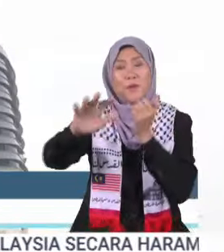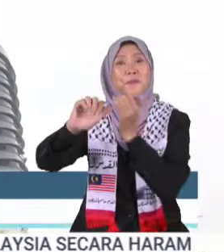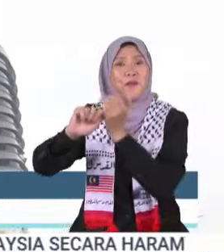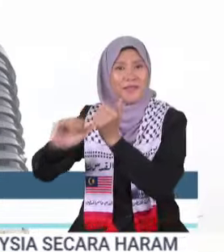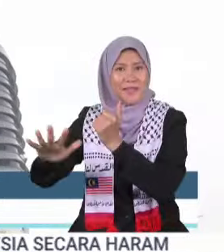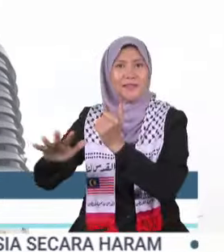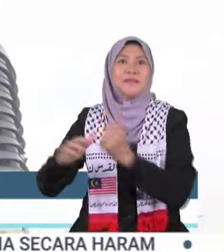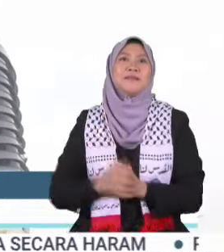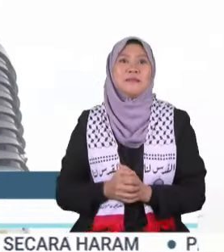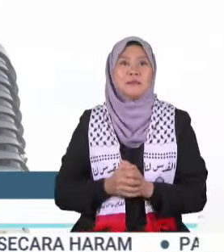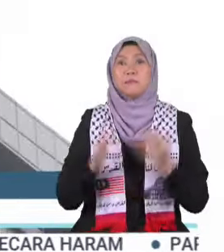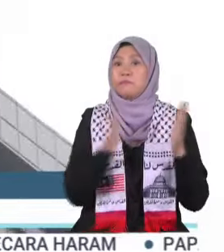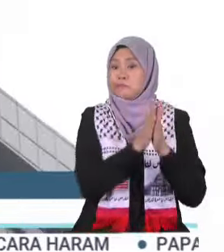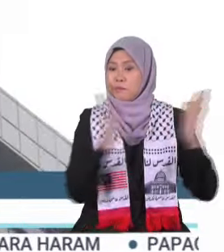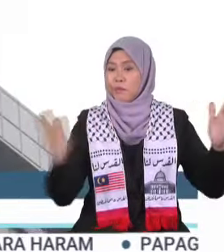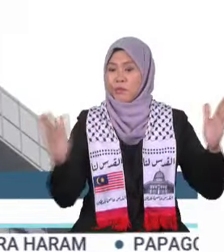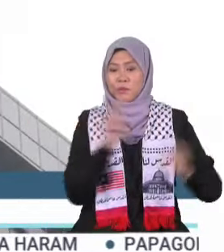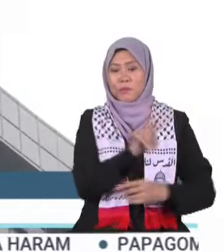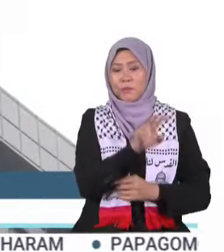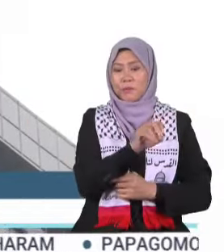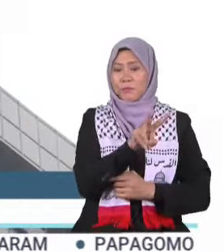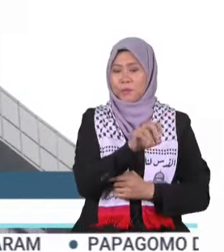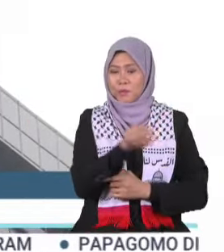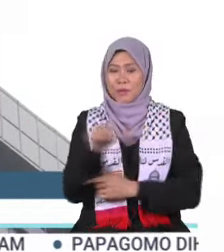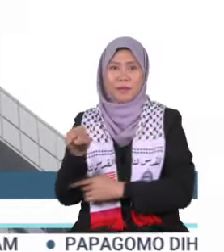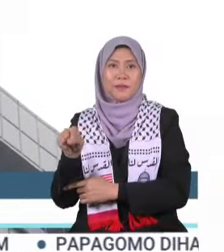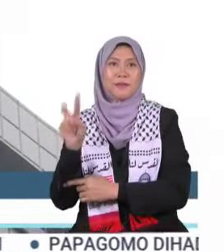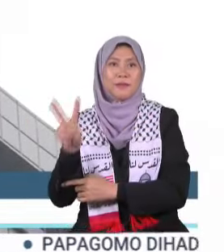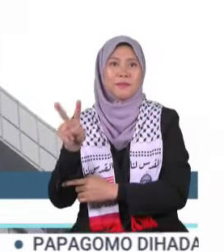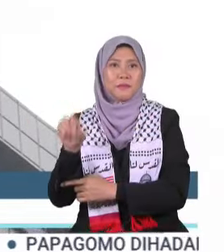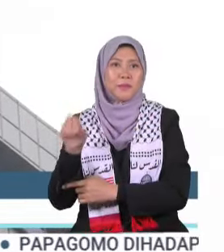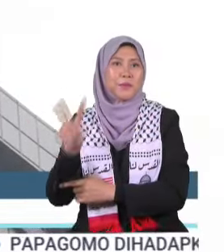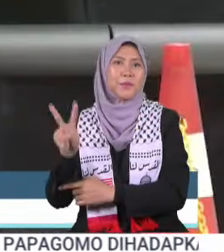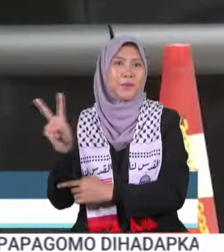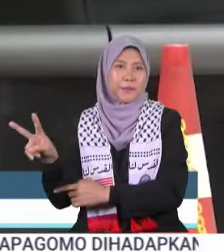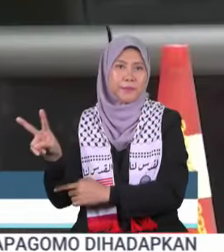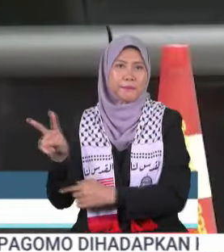dan publisiti antara tempoh 2020 hingga